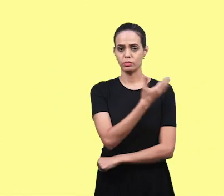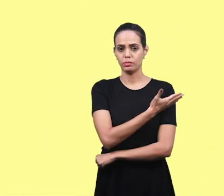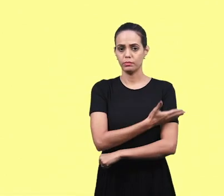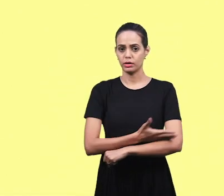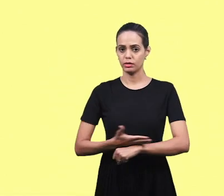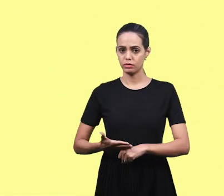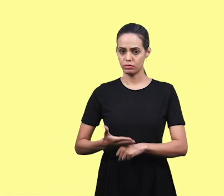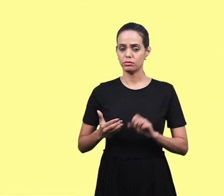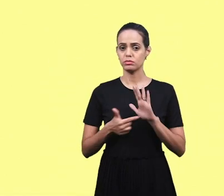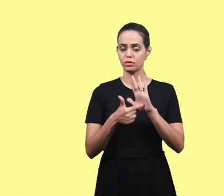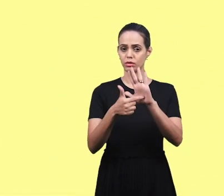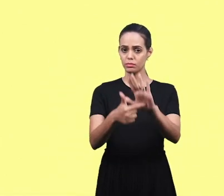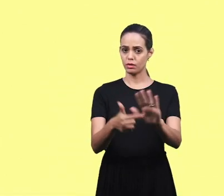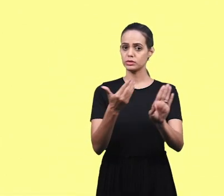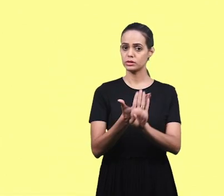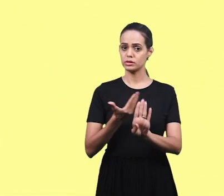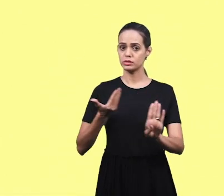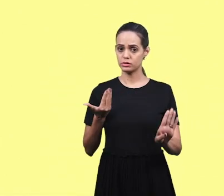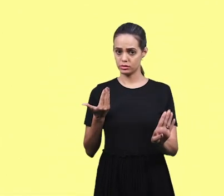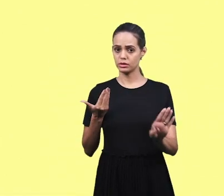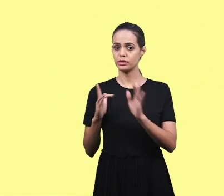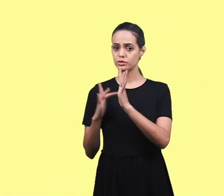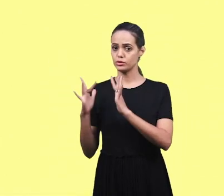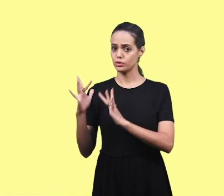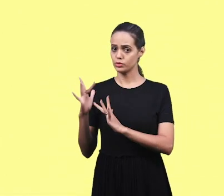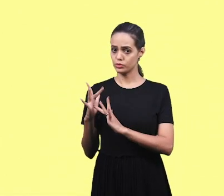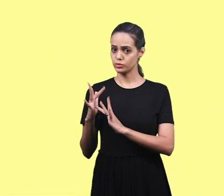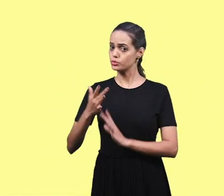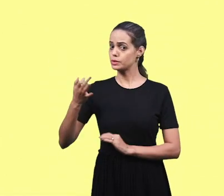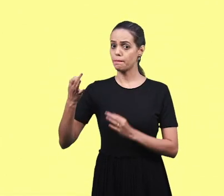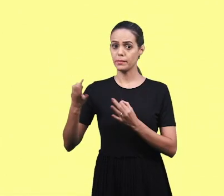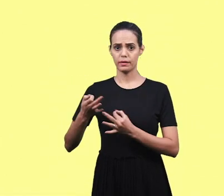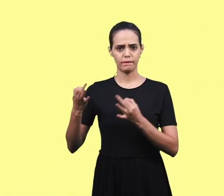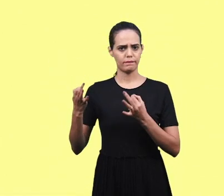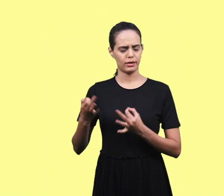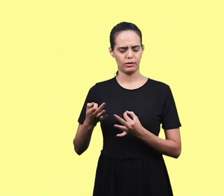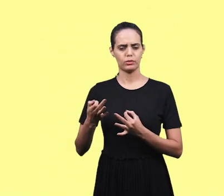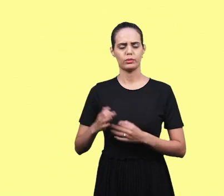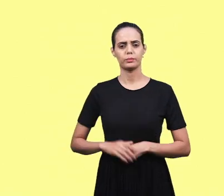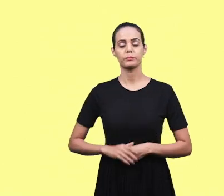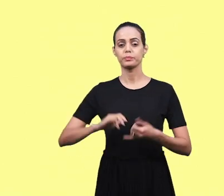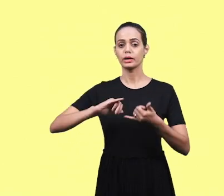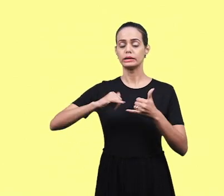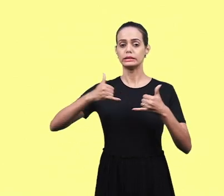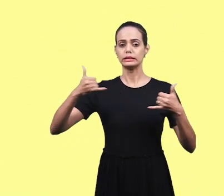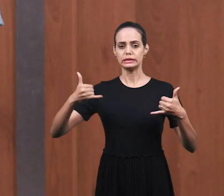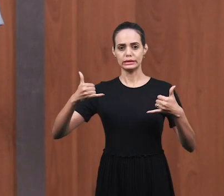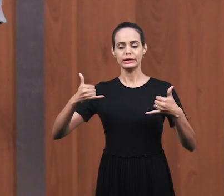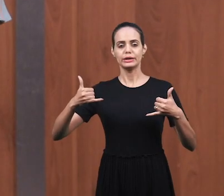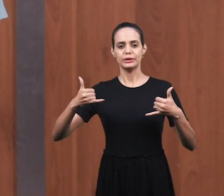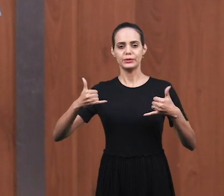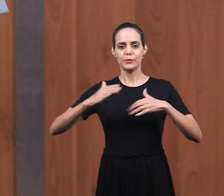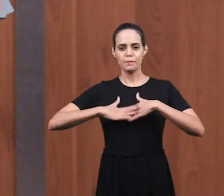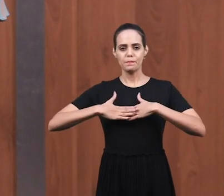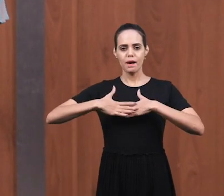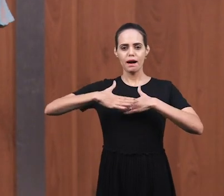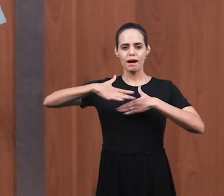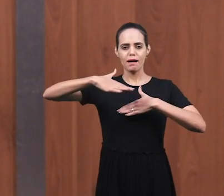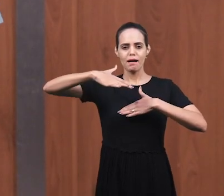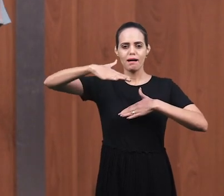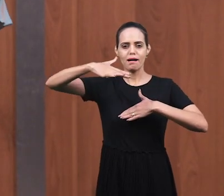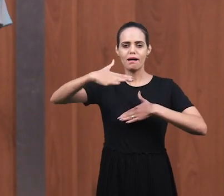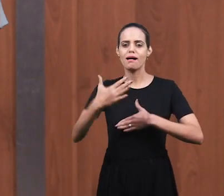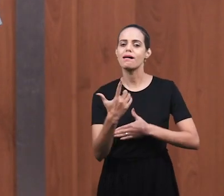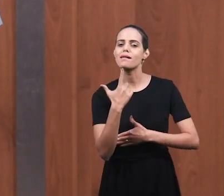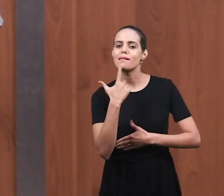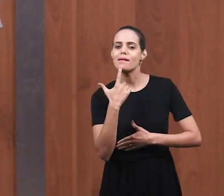lin fin, retors, qui représentait la sainteté du Seigneur Jésus. Et sur ce lin, il y avait